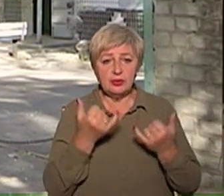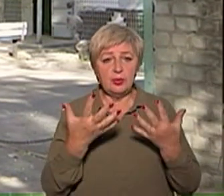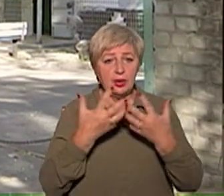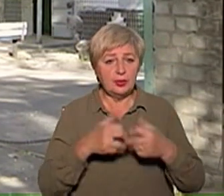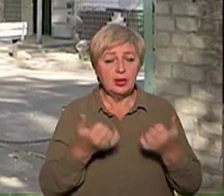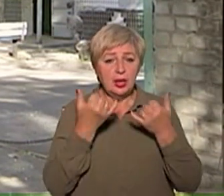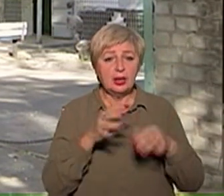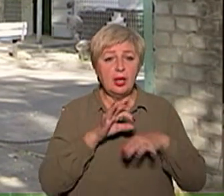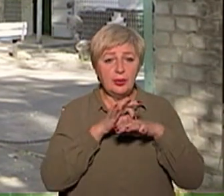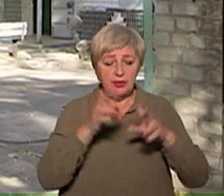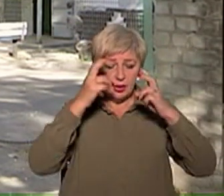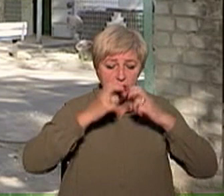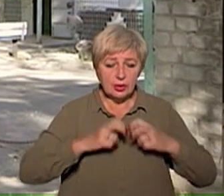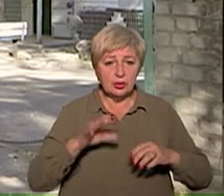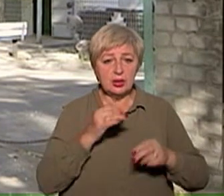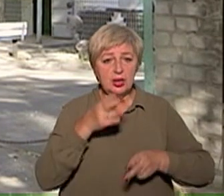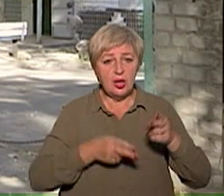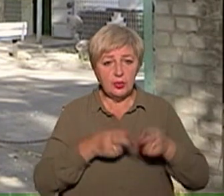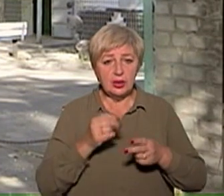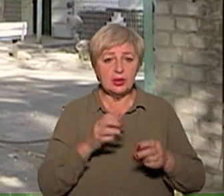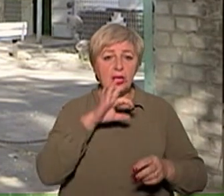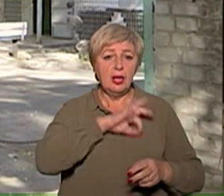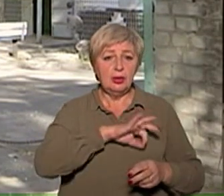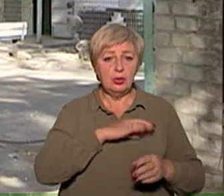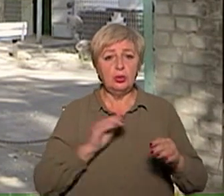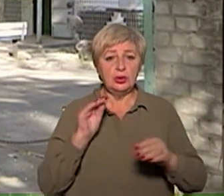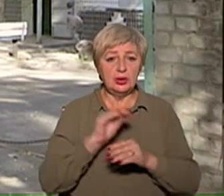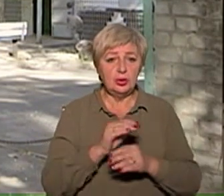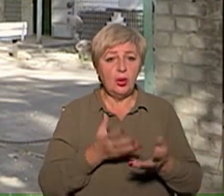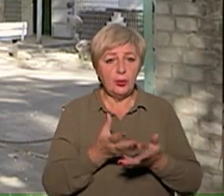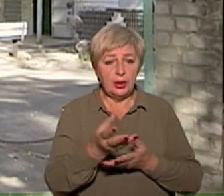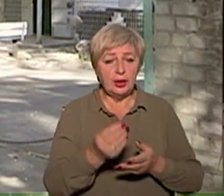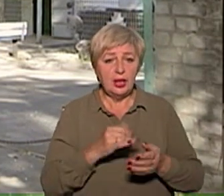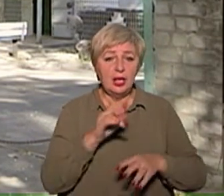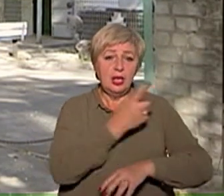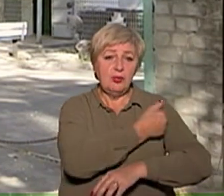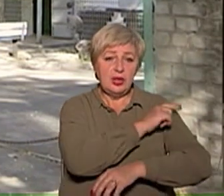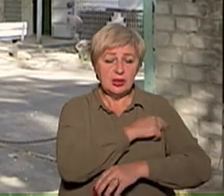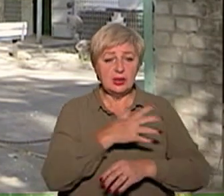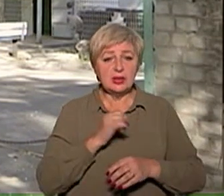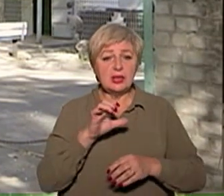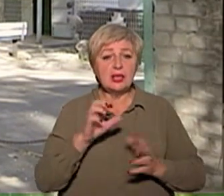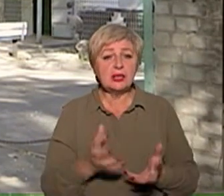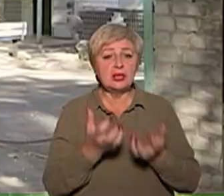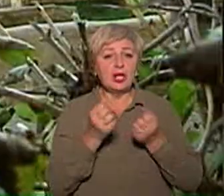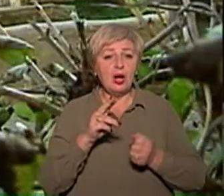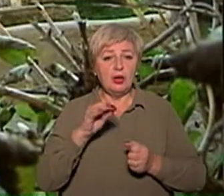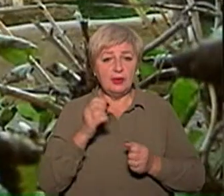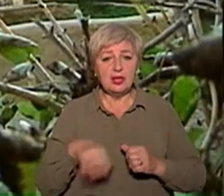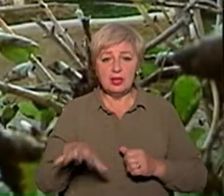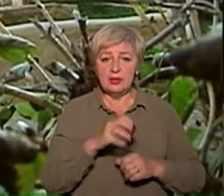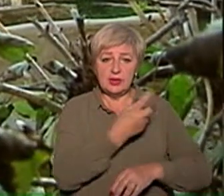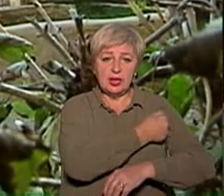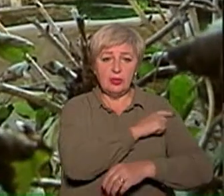проведения диагностики и операций, льготы, доплаты и медицинское страхование для всех наших медработников. И